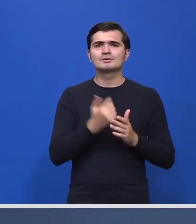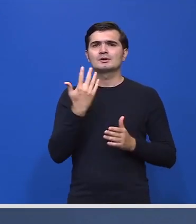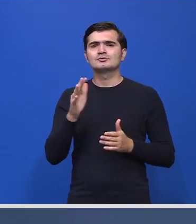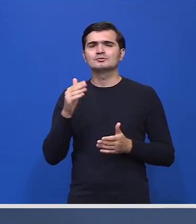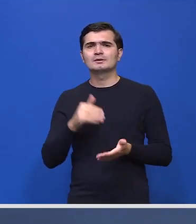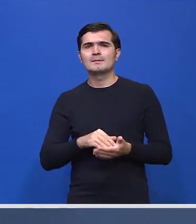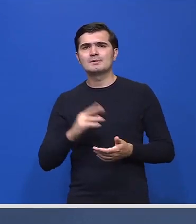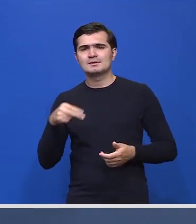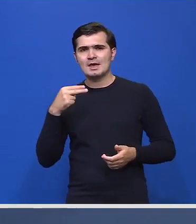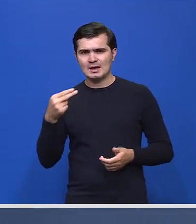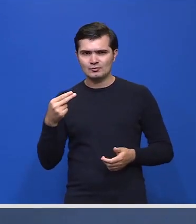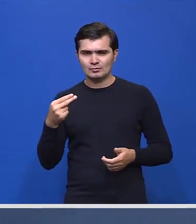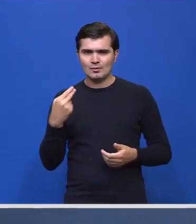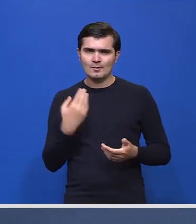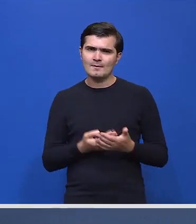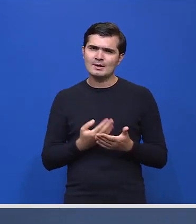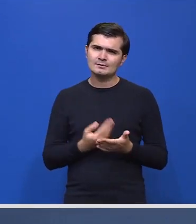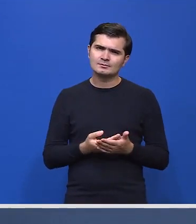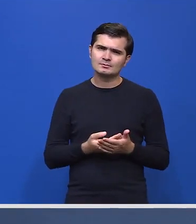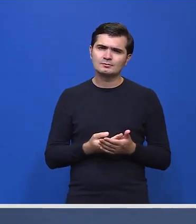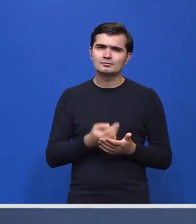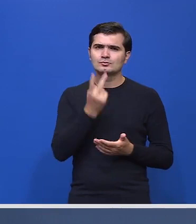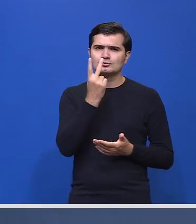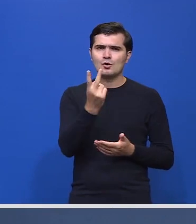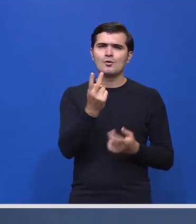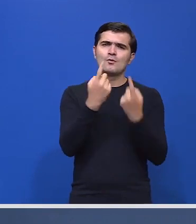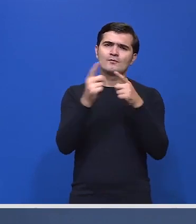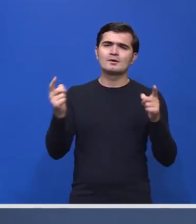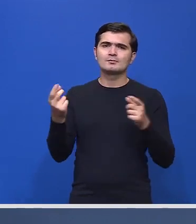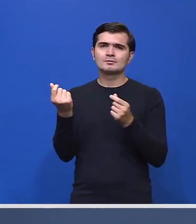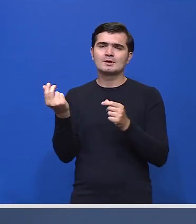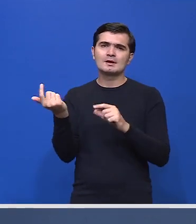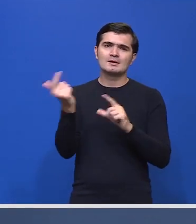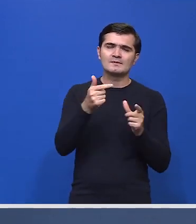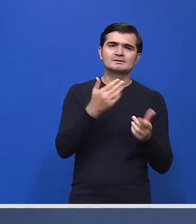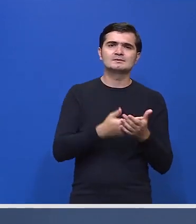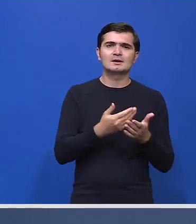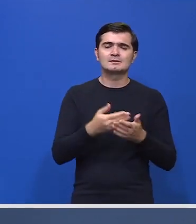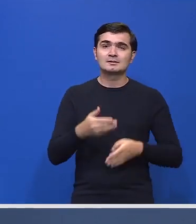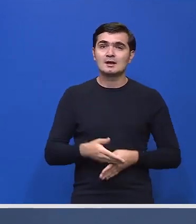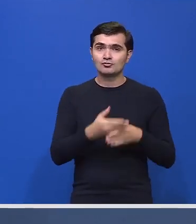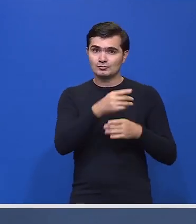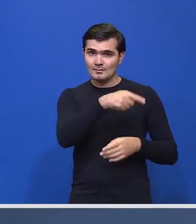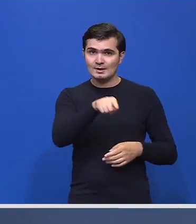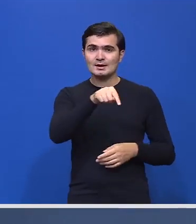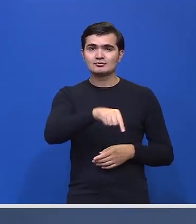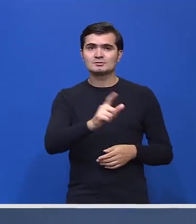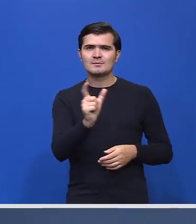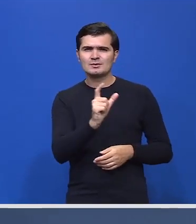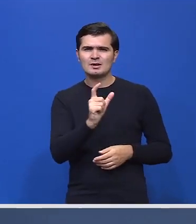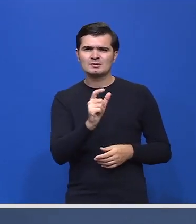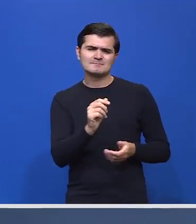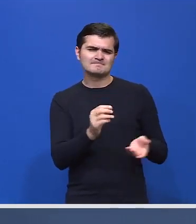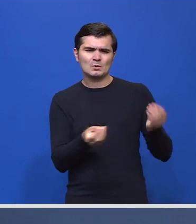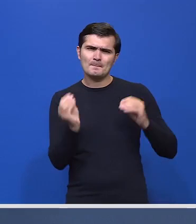de euro pentru două tipuri de investiții care îi ajută în această perioadă